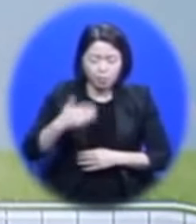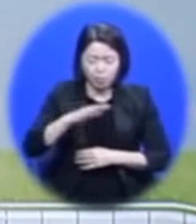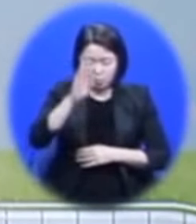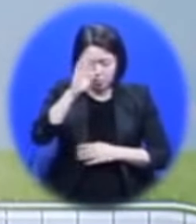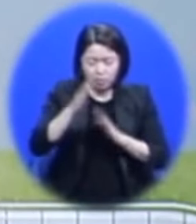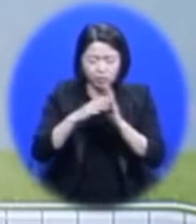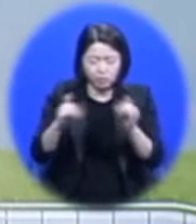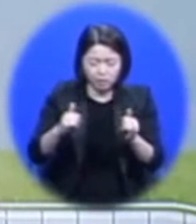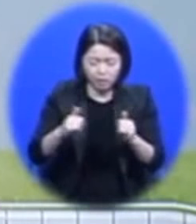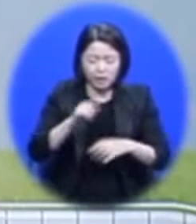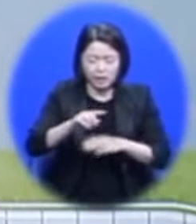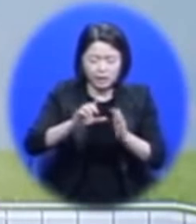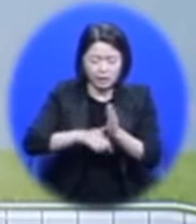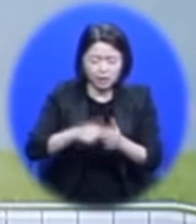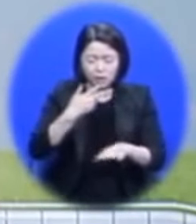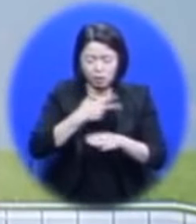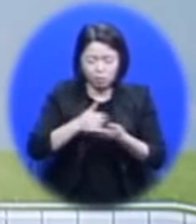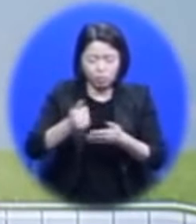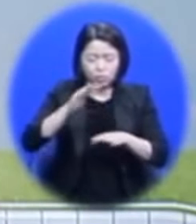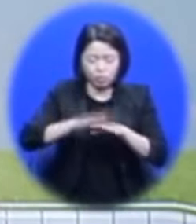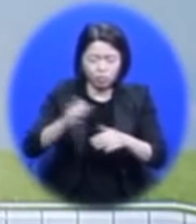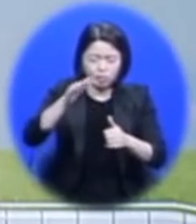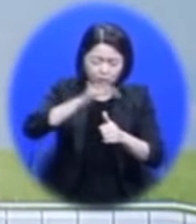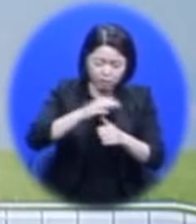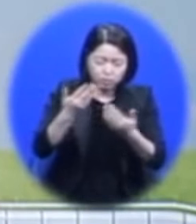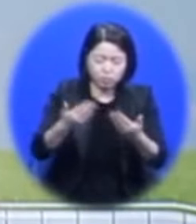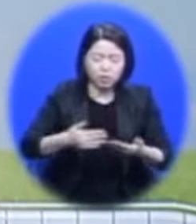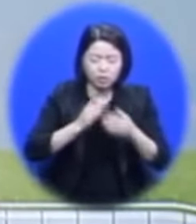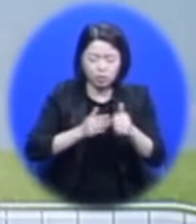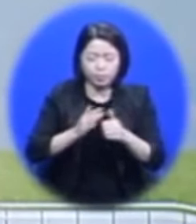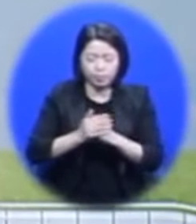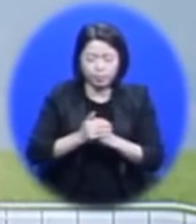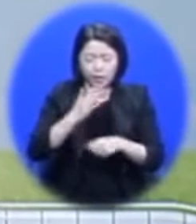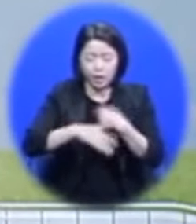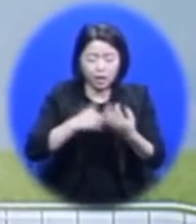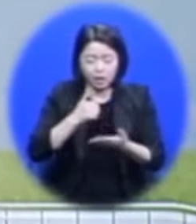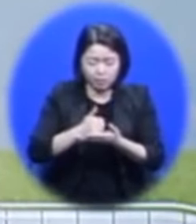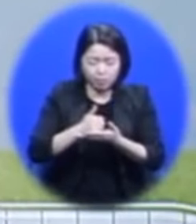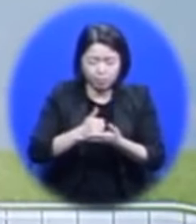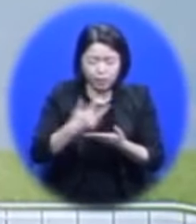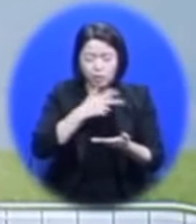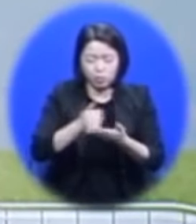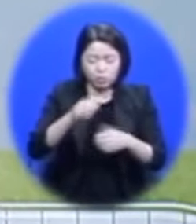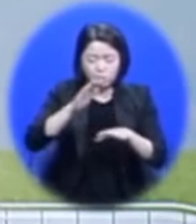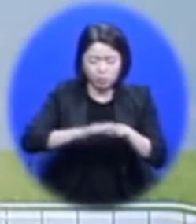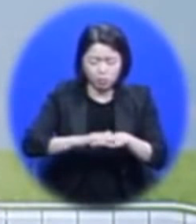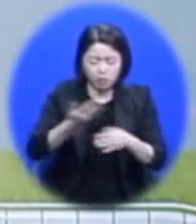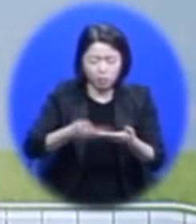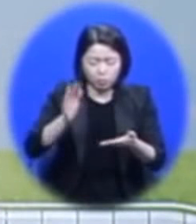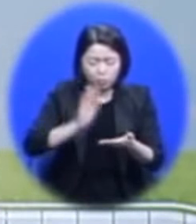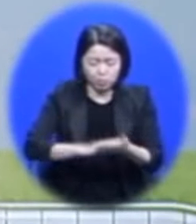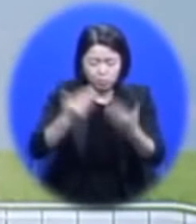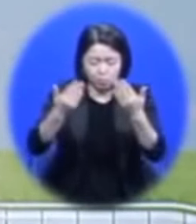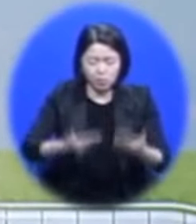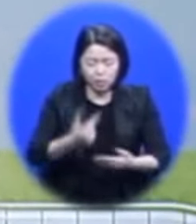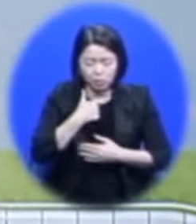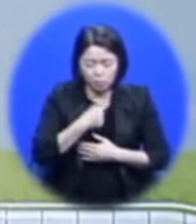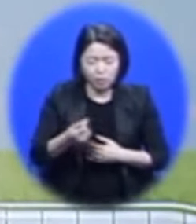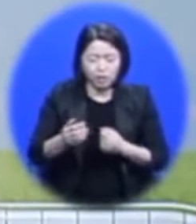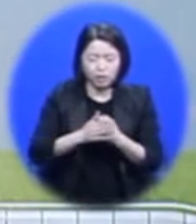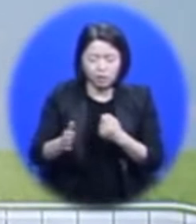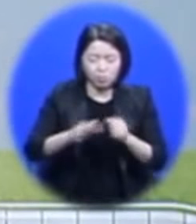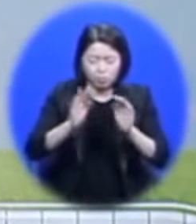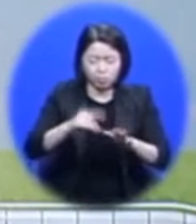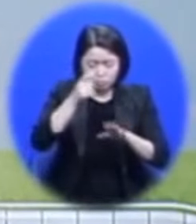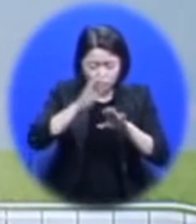병든 이들을 이 시간 주의 손으로 안수하소서. 하나님 주님의 손에 고침받기 원하오니